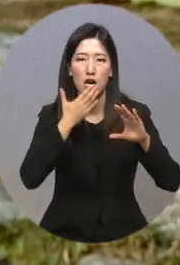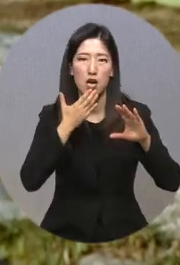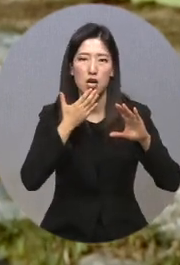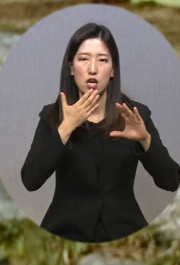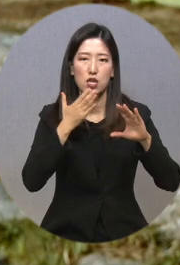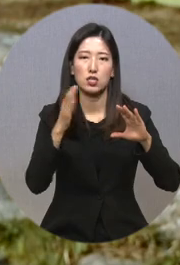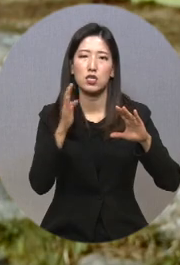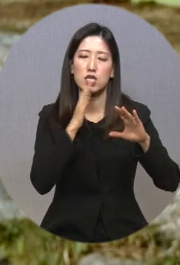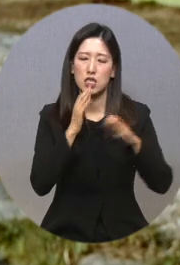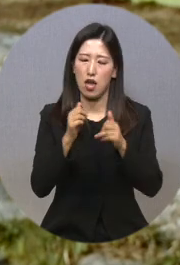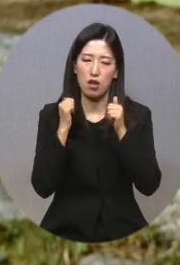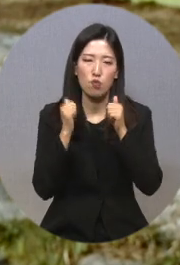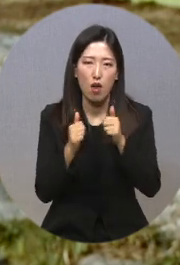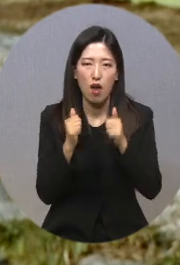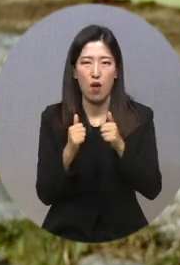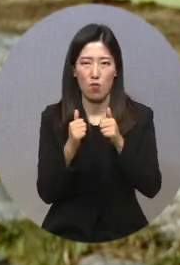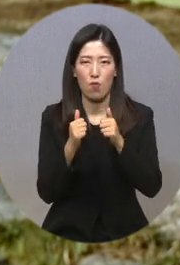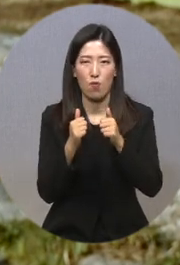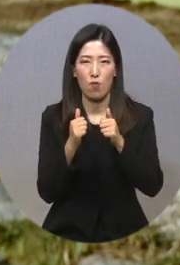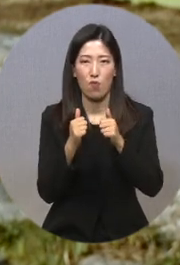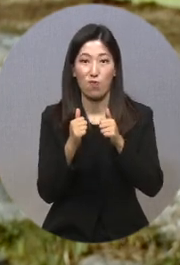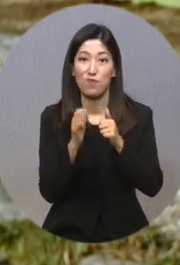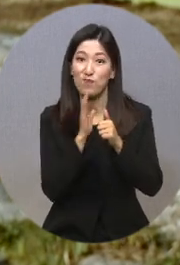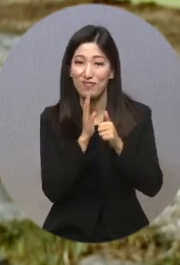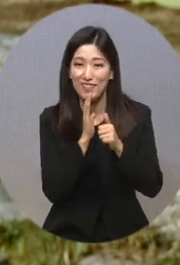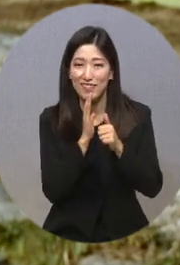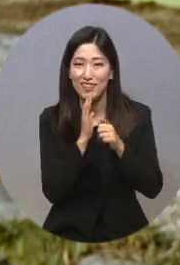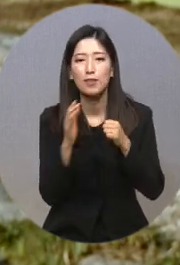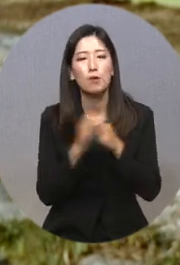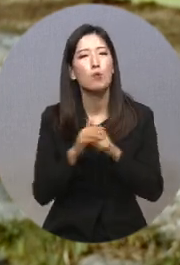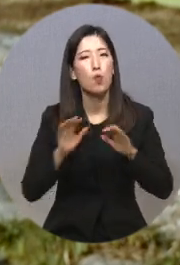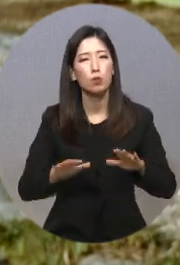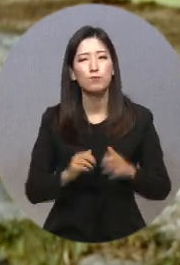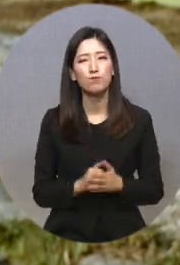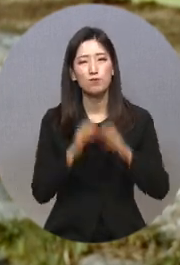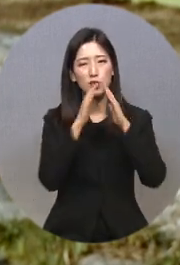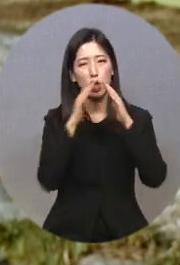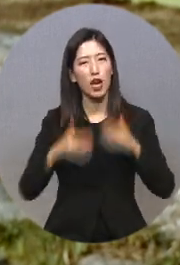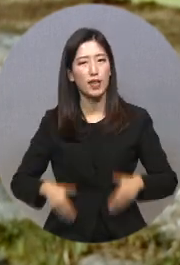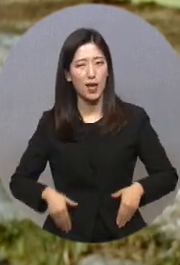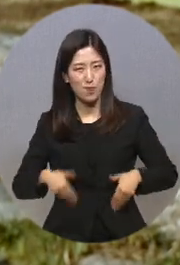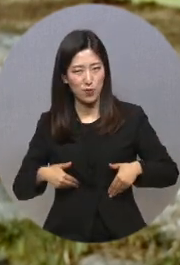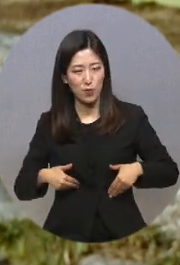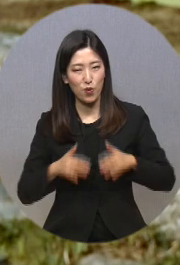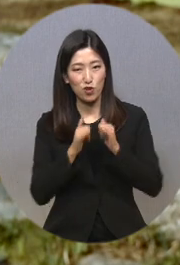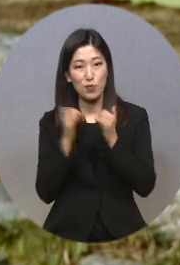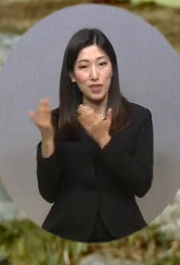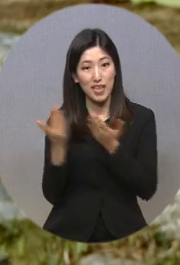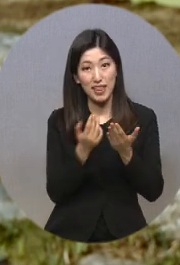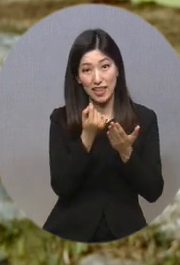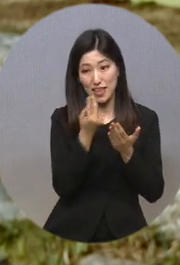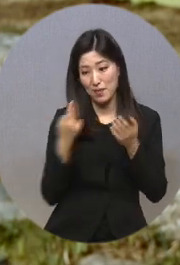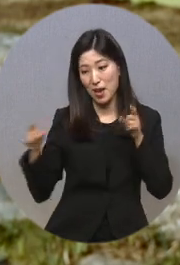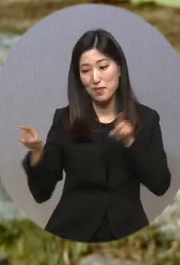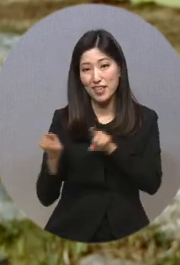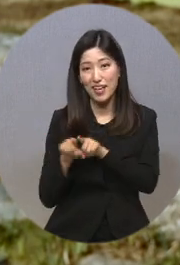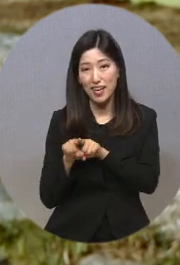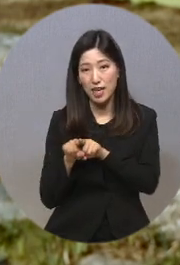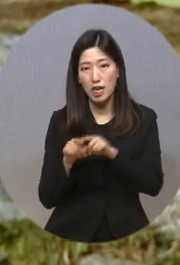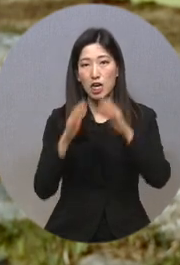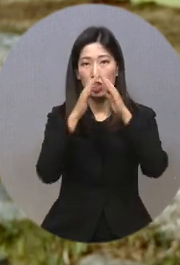않을 정도로 아주 좋은 먹거리를 갖고 있어서 저희가 전라남도와 국민한양TV가 손잡고 이번에는